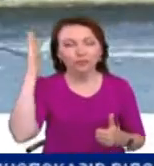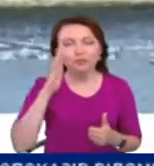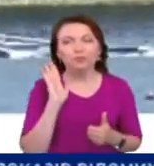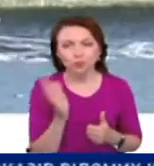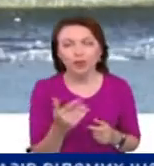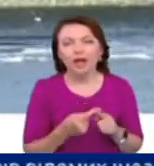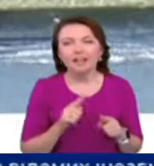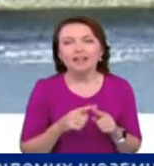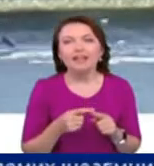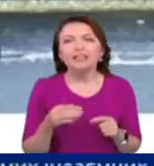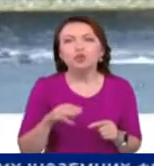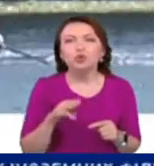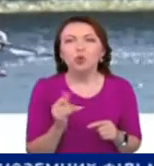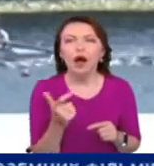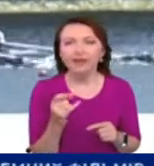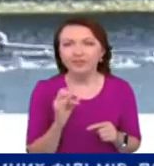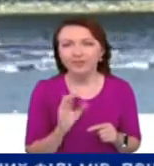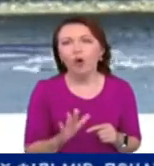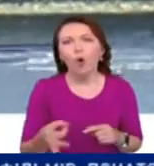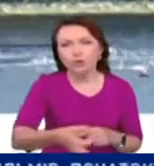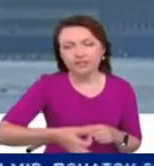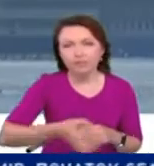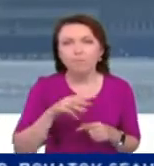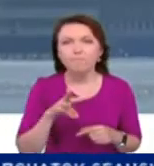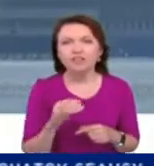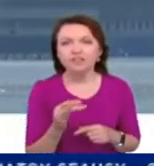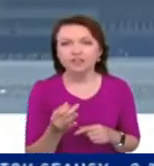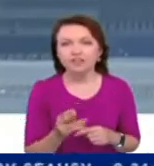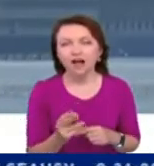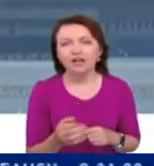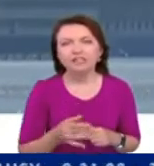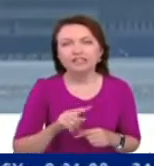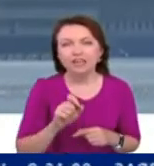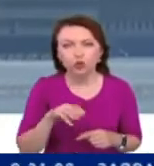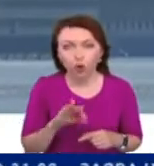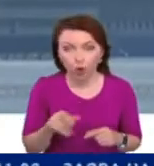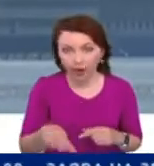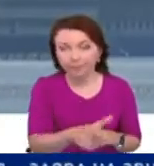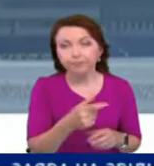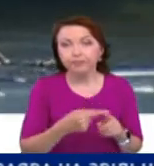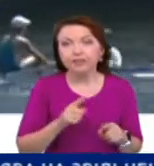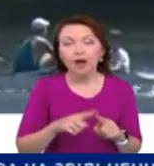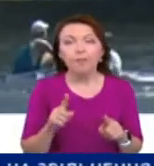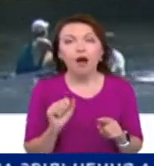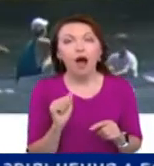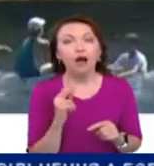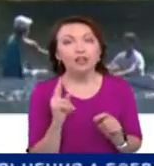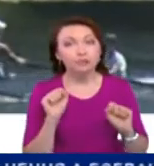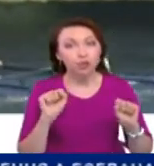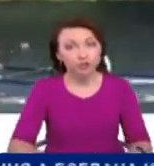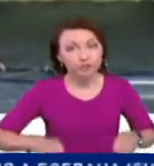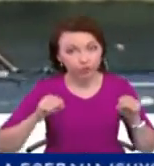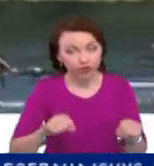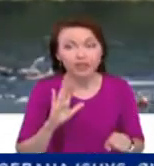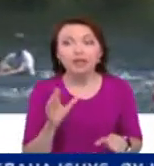вихідними на Трухановому острові на Матвіївській затоці. Там в рамках чемпіонату України з академічного веслування